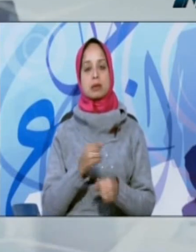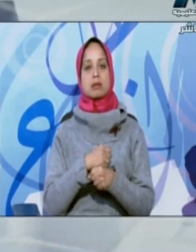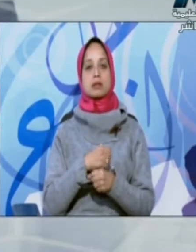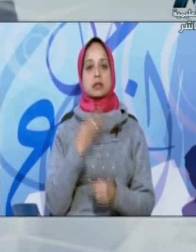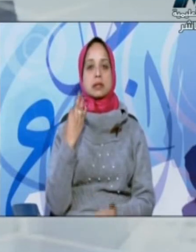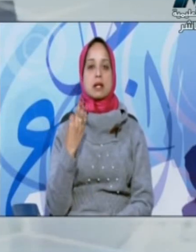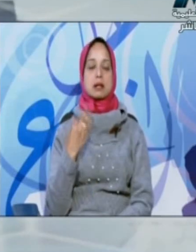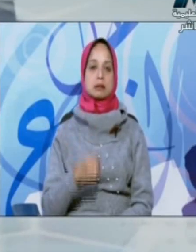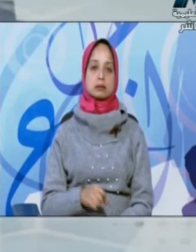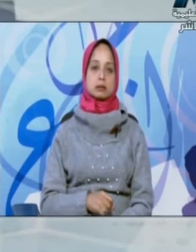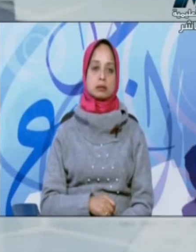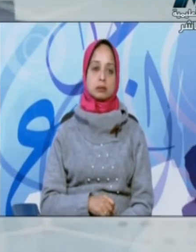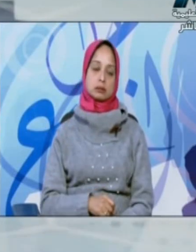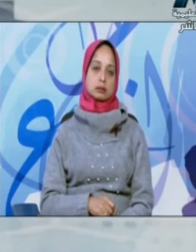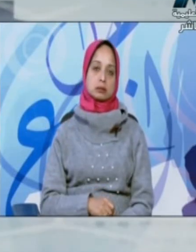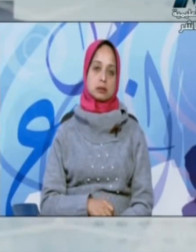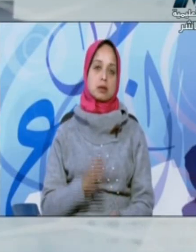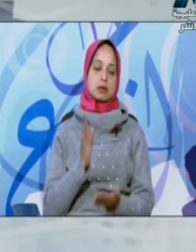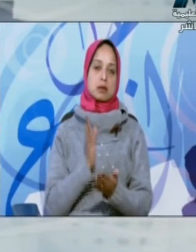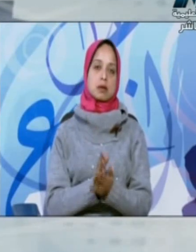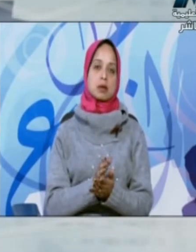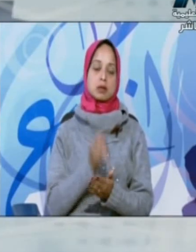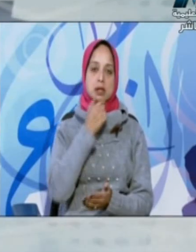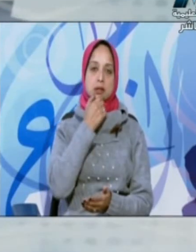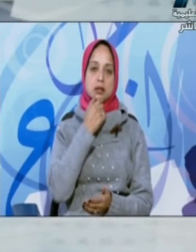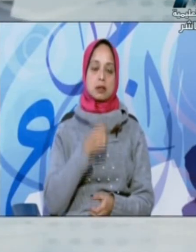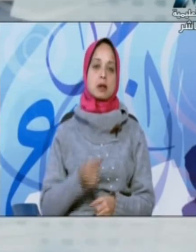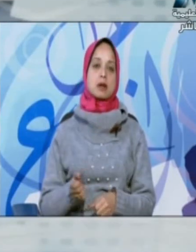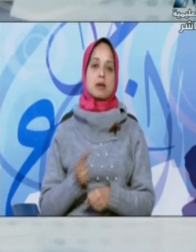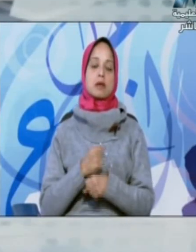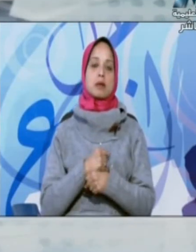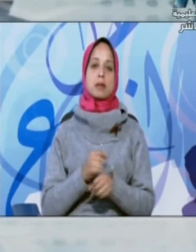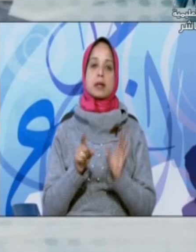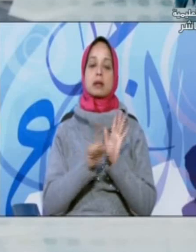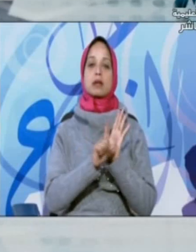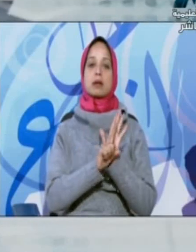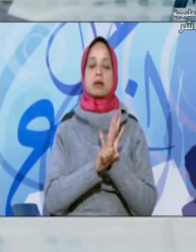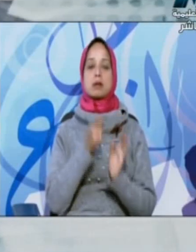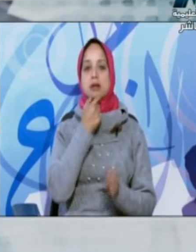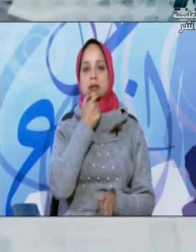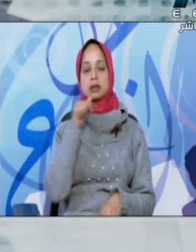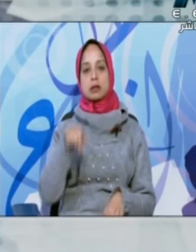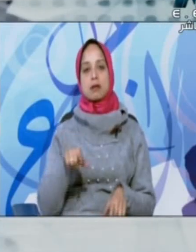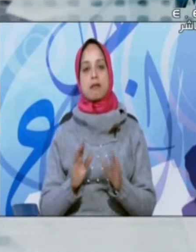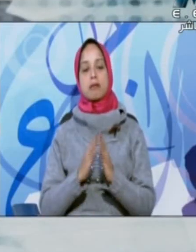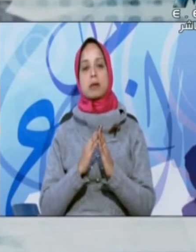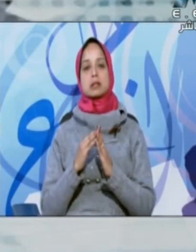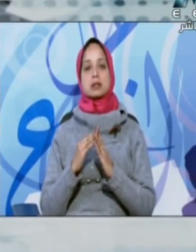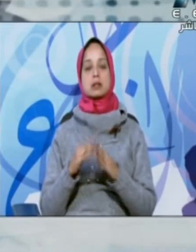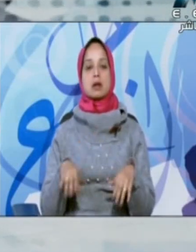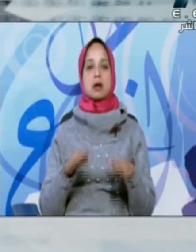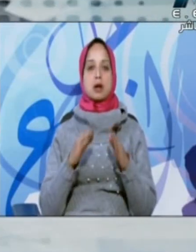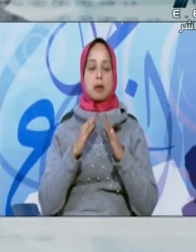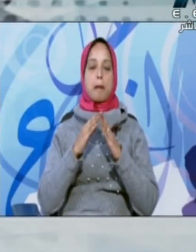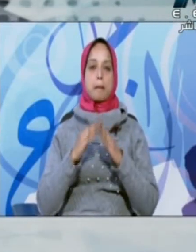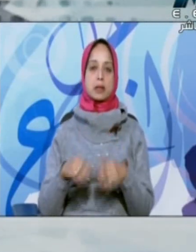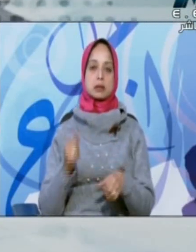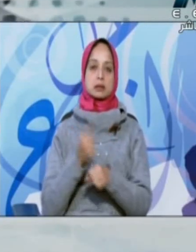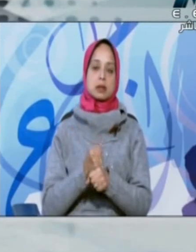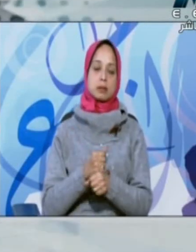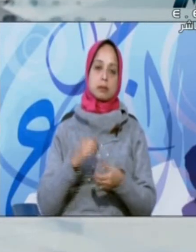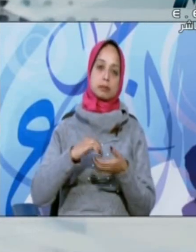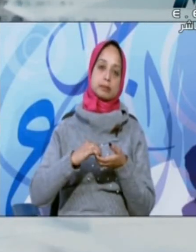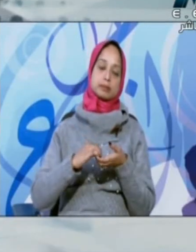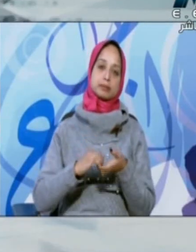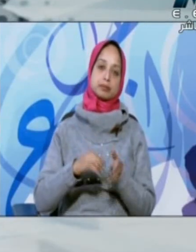اللي هو كان بيقول ايه؟ حق بريطانيا في حمايه الاجانب لتبرير تدخلها في السياسه الداخليه. مصر طبعا تعمل معاهدات ده عشان استقلالها.